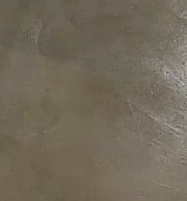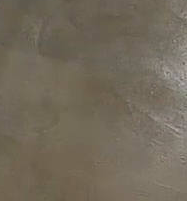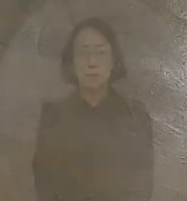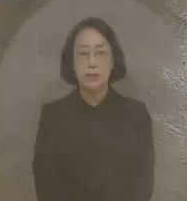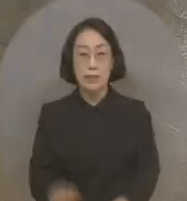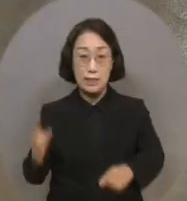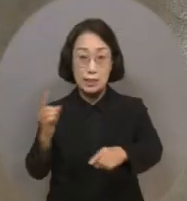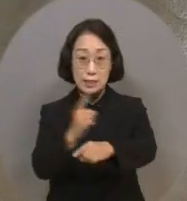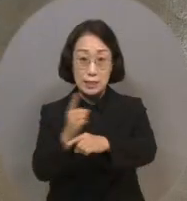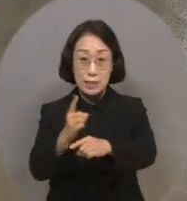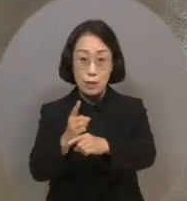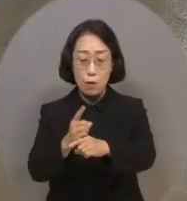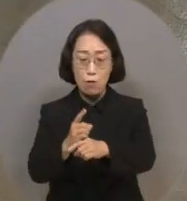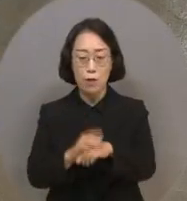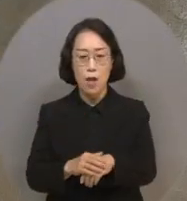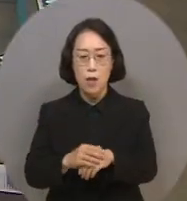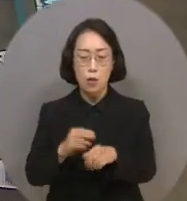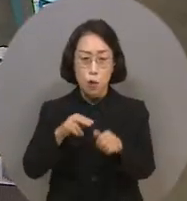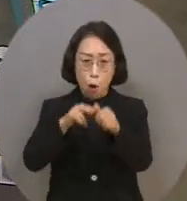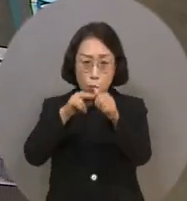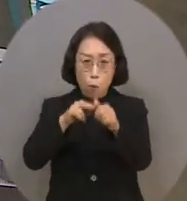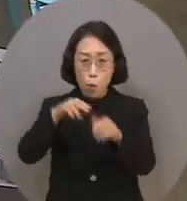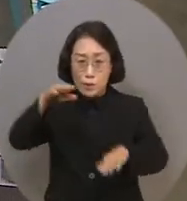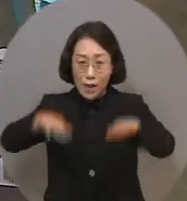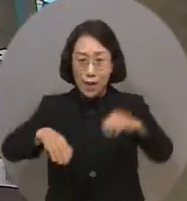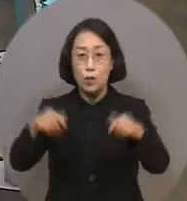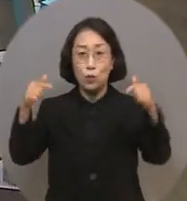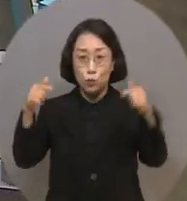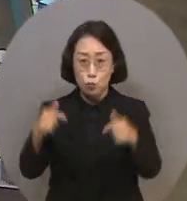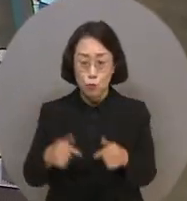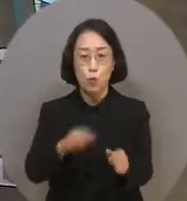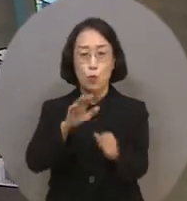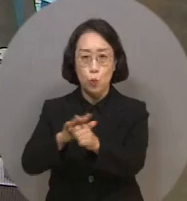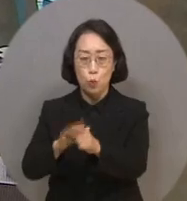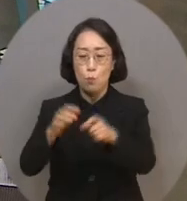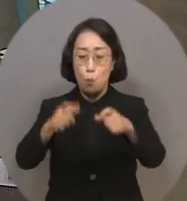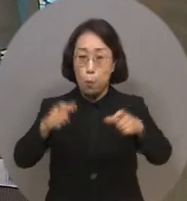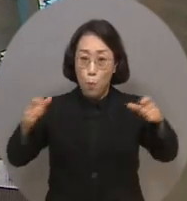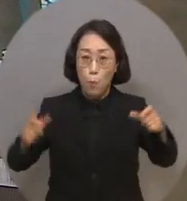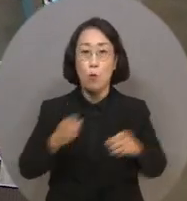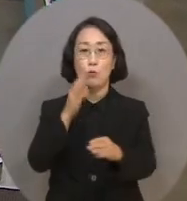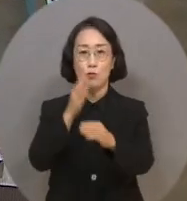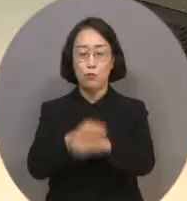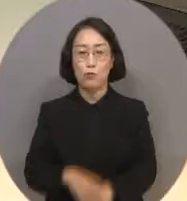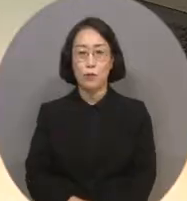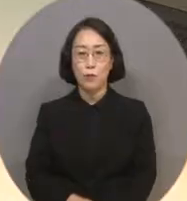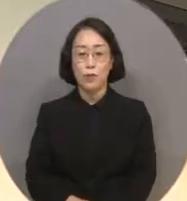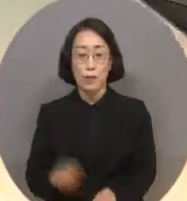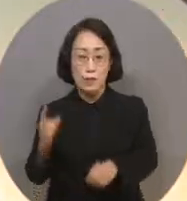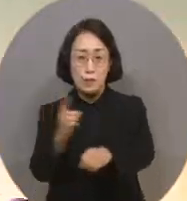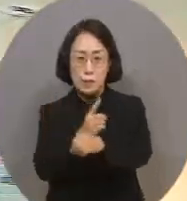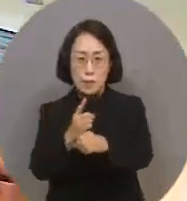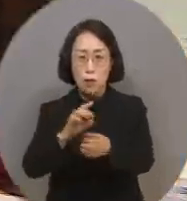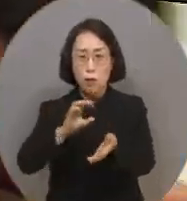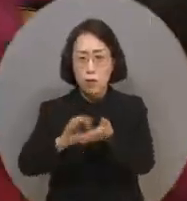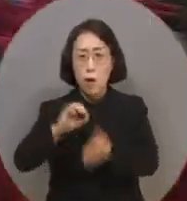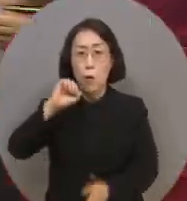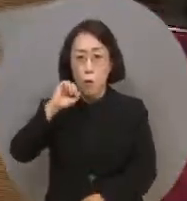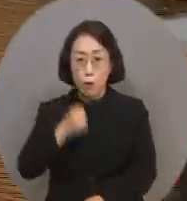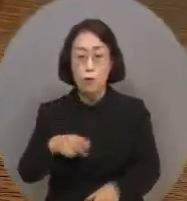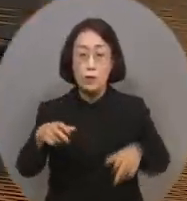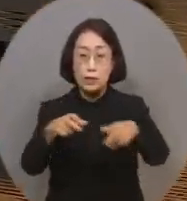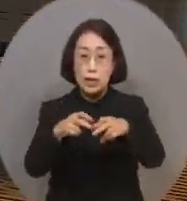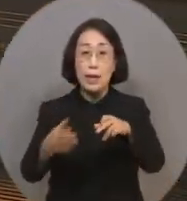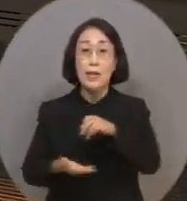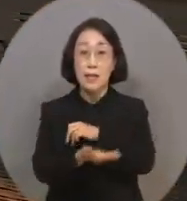디지털 시대 정보 격차를 좁히기 위한 노력이 곳곳에서 일어나고 있습니다. 특히 디지털 취약계층에 해당하는